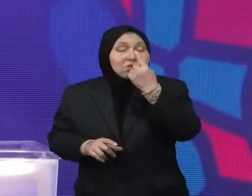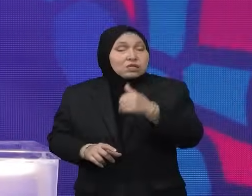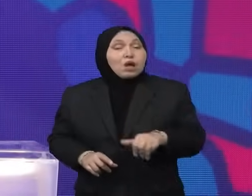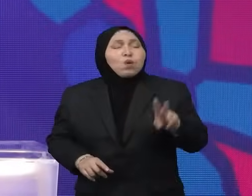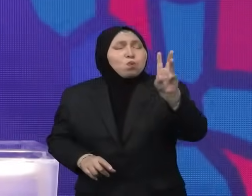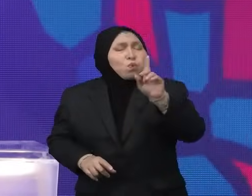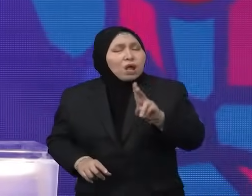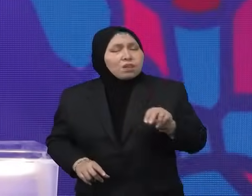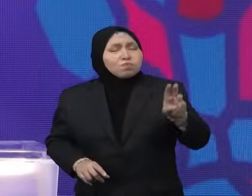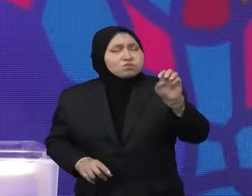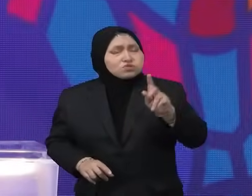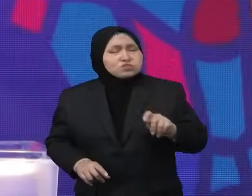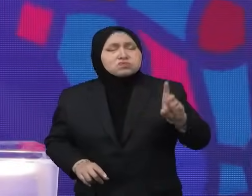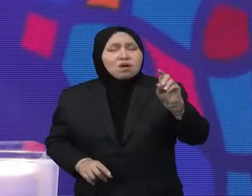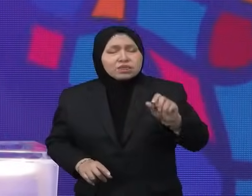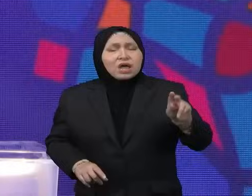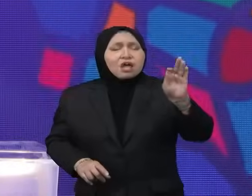Wal